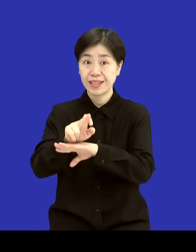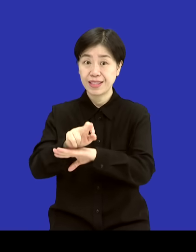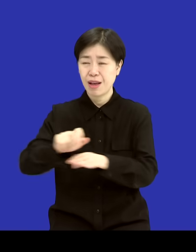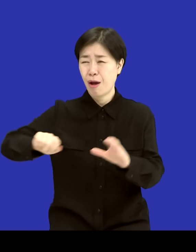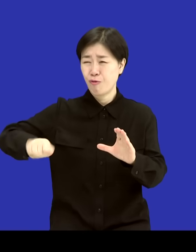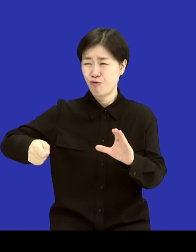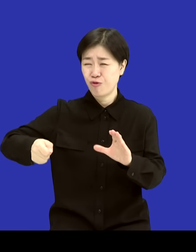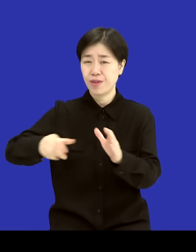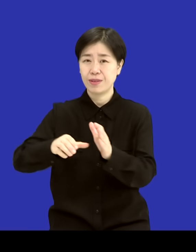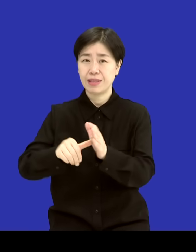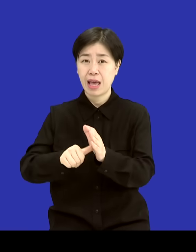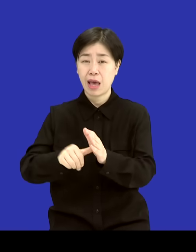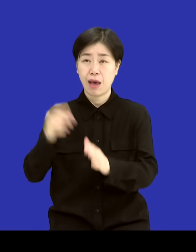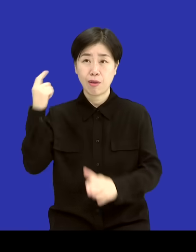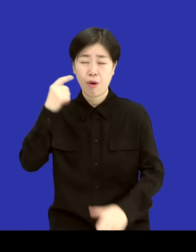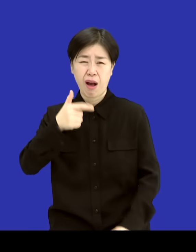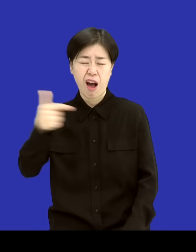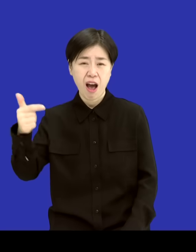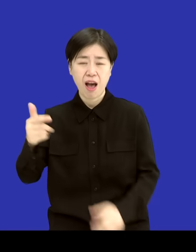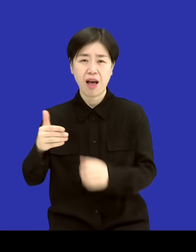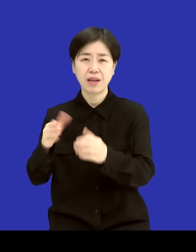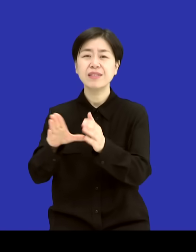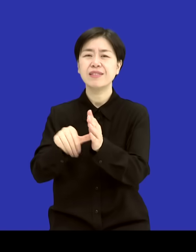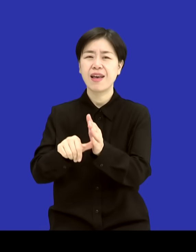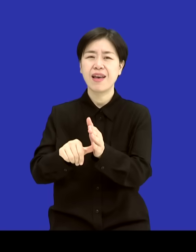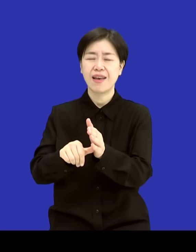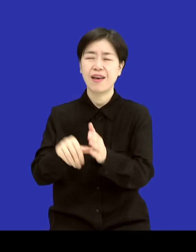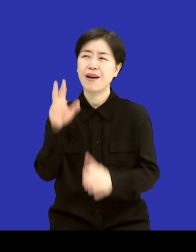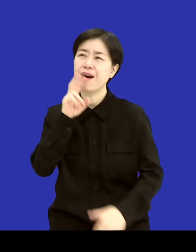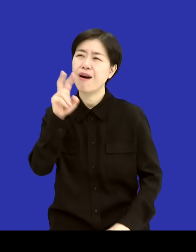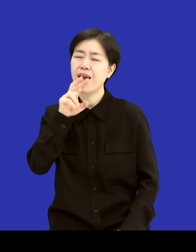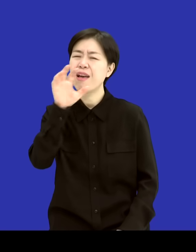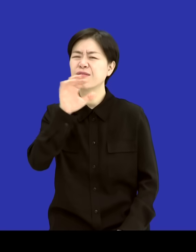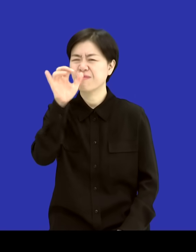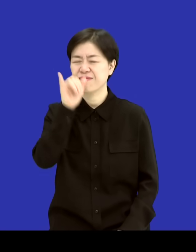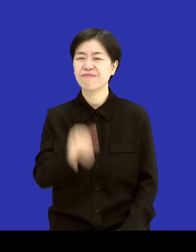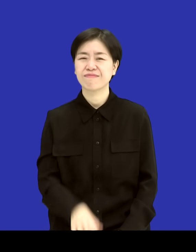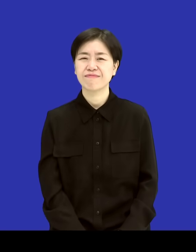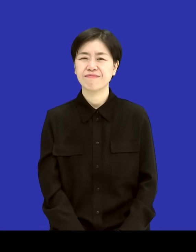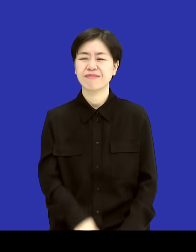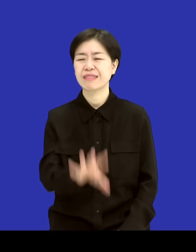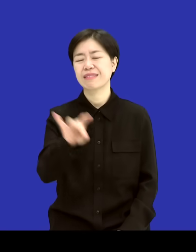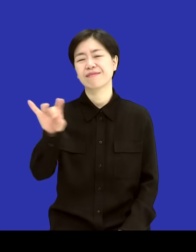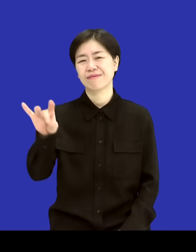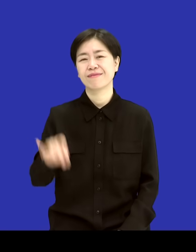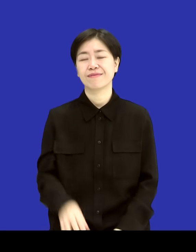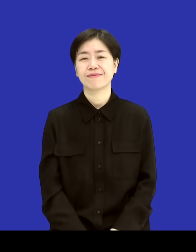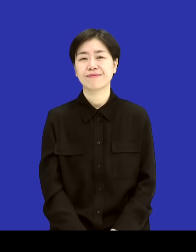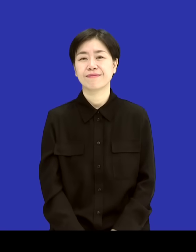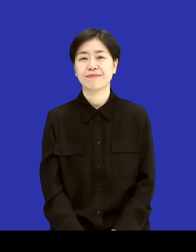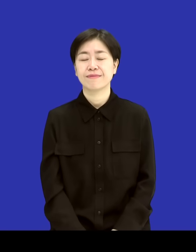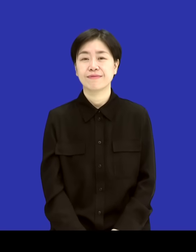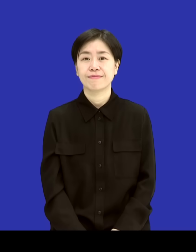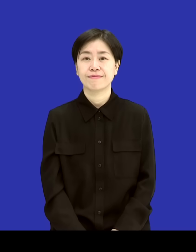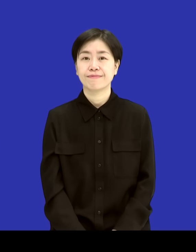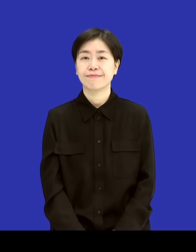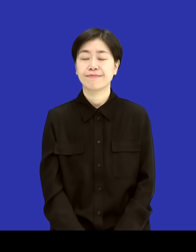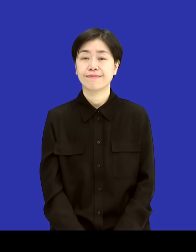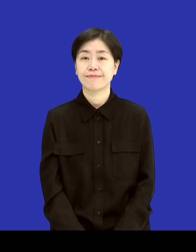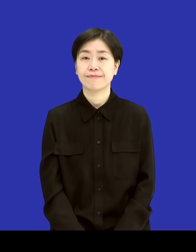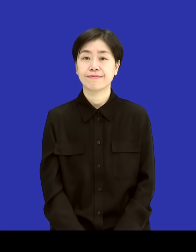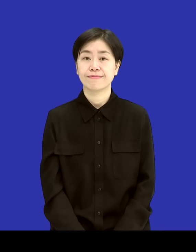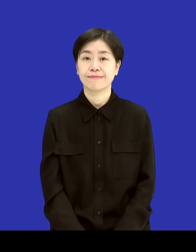그 옆에서 그냥 노래 이렇게 하고 예. 그러면 사람들도 잘 모르고 그런 식으로 좀 준비를 하다가 예.